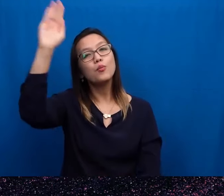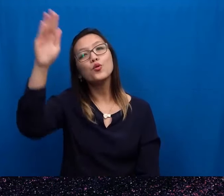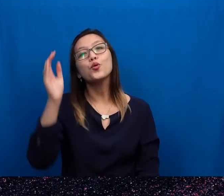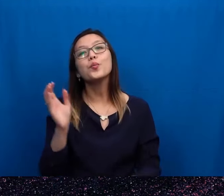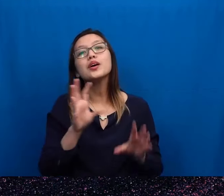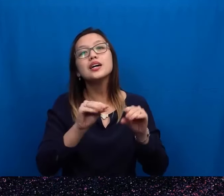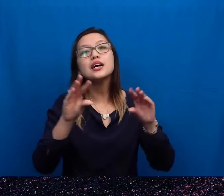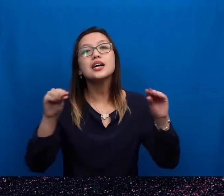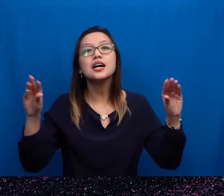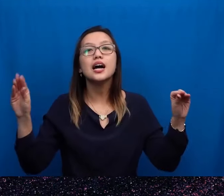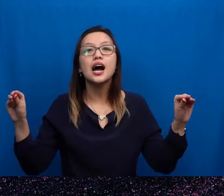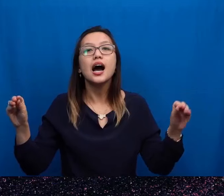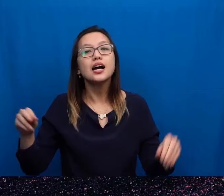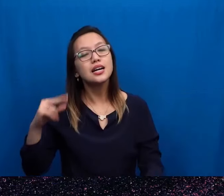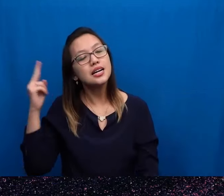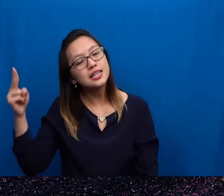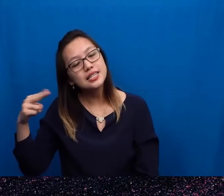Roh-Mu